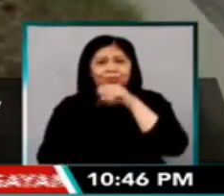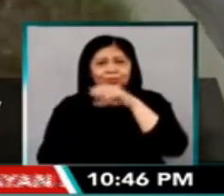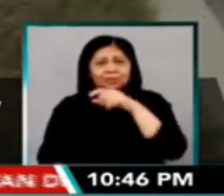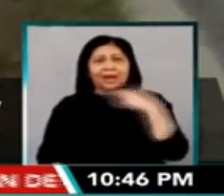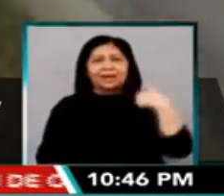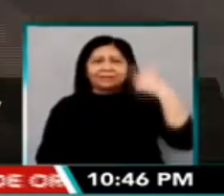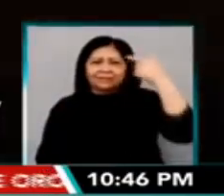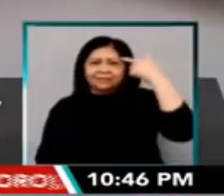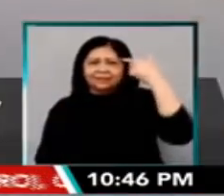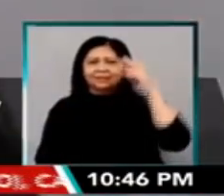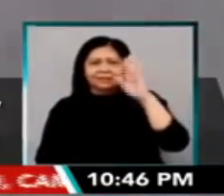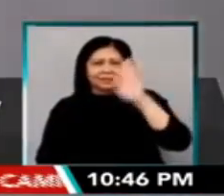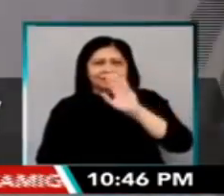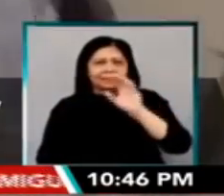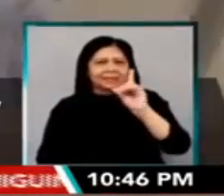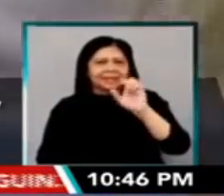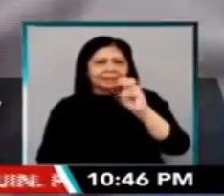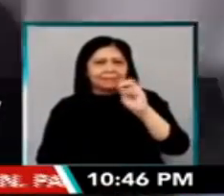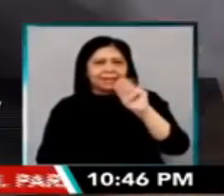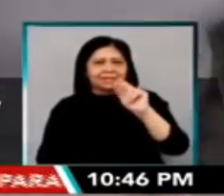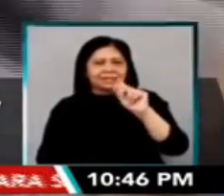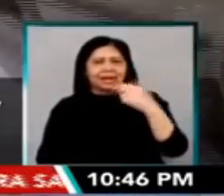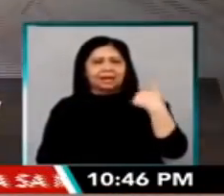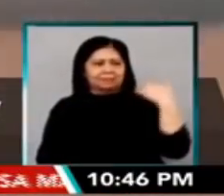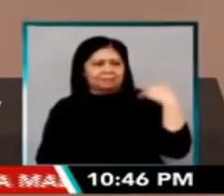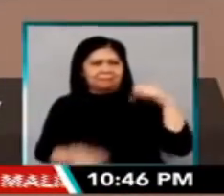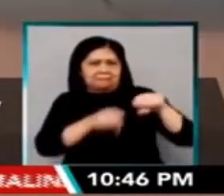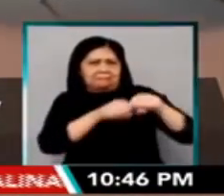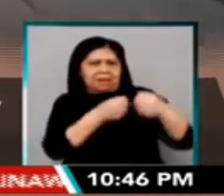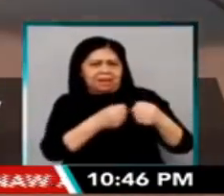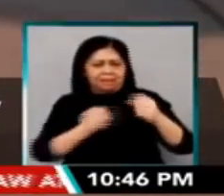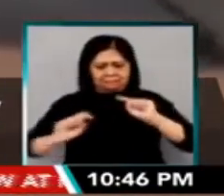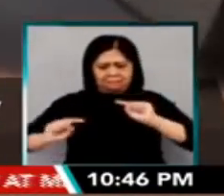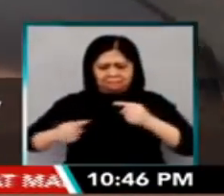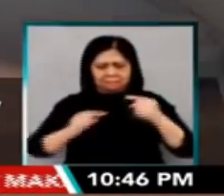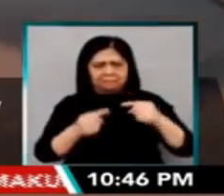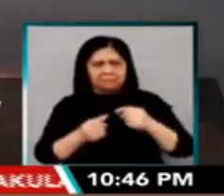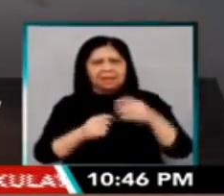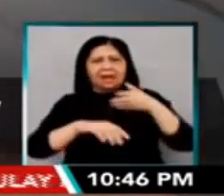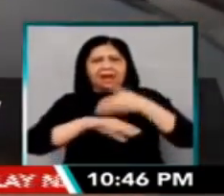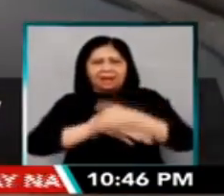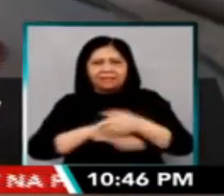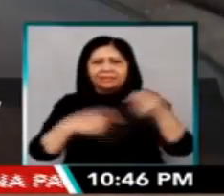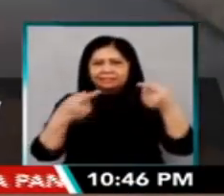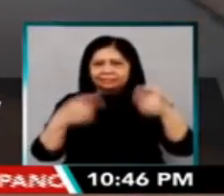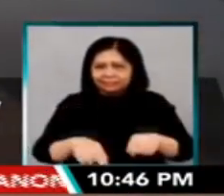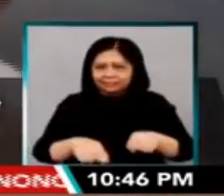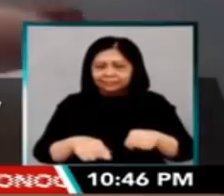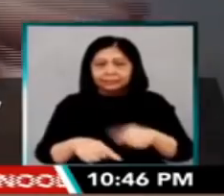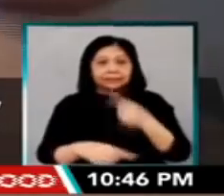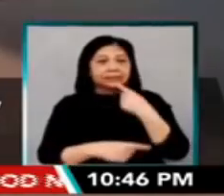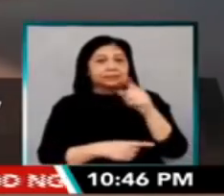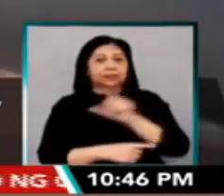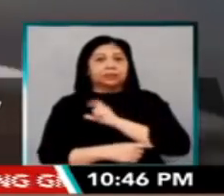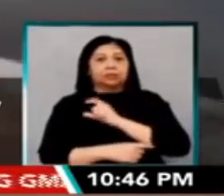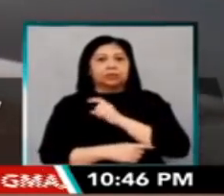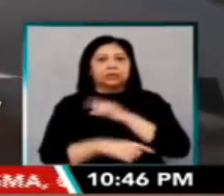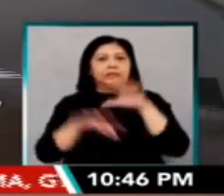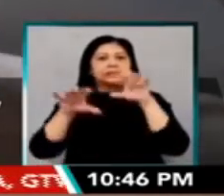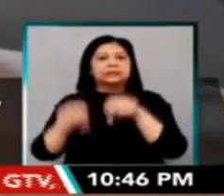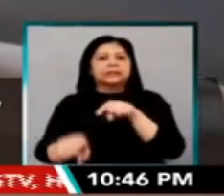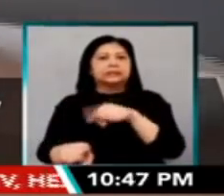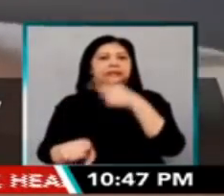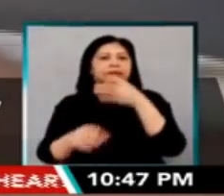Nagtamo siya ng bali sa balikat at mga sugat matapos ang insidente. Sabi ng mga pulis, inaresto siya matapos